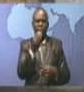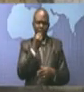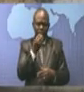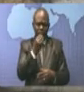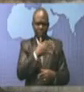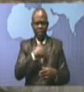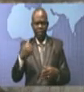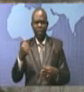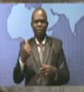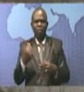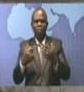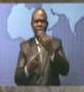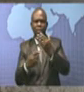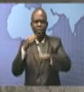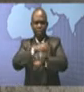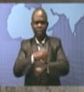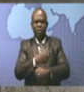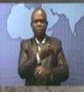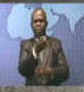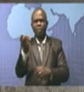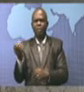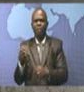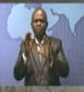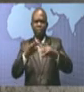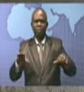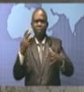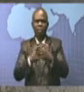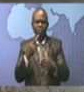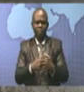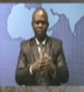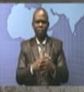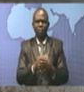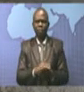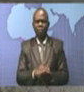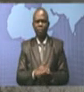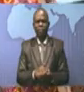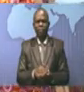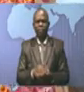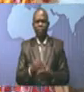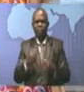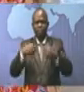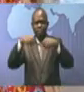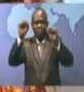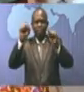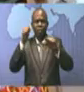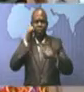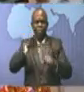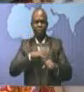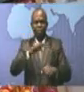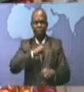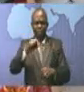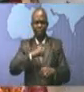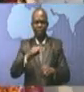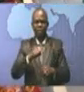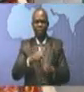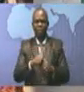le handicap de ce centre. Et Mme Marie-Gorette Yamouremie n'a pas oublié à prodiguer des conseils tout en les